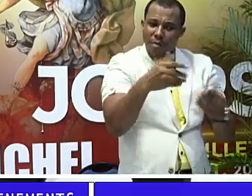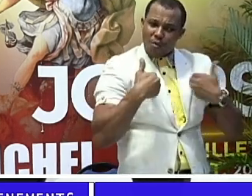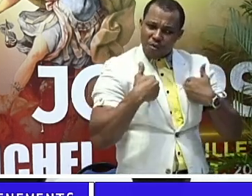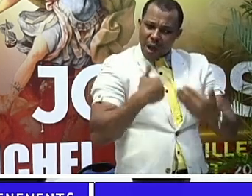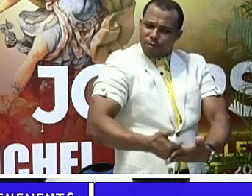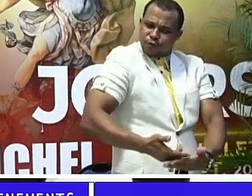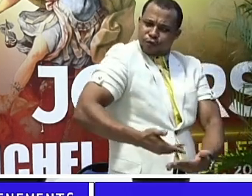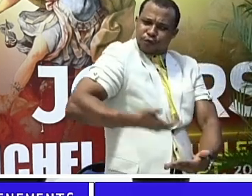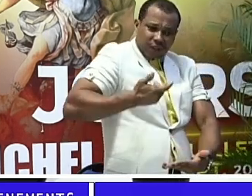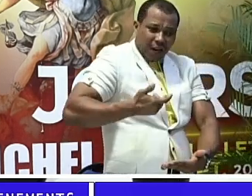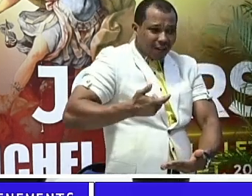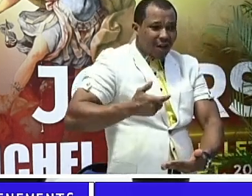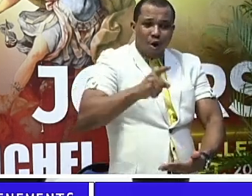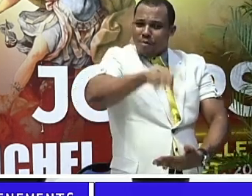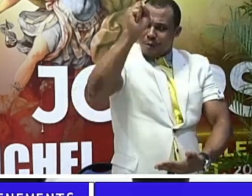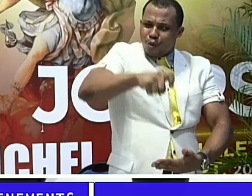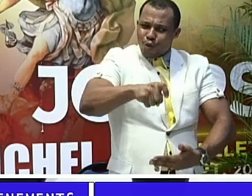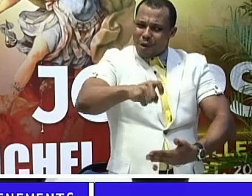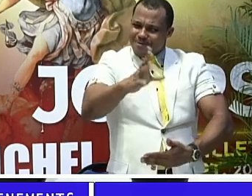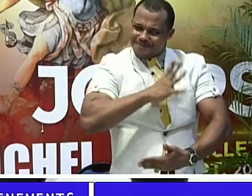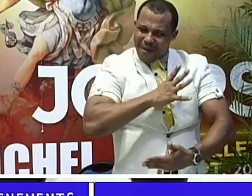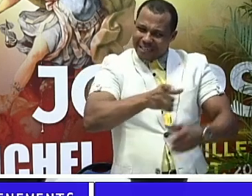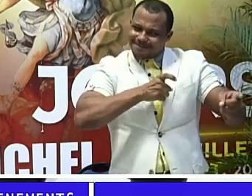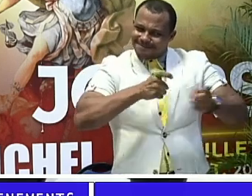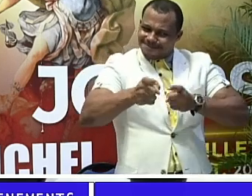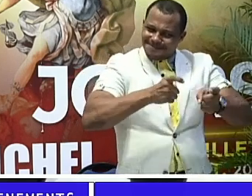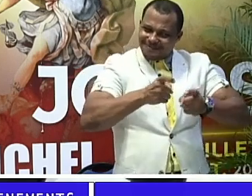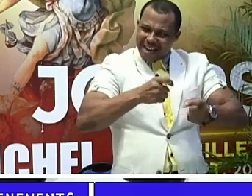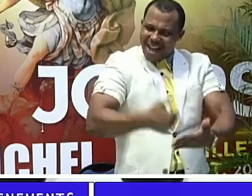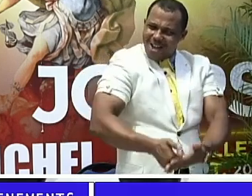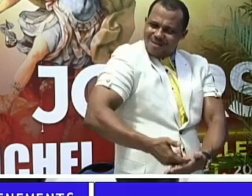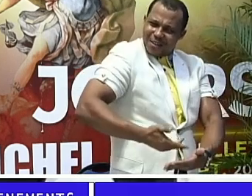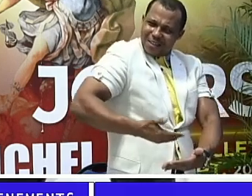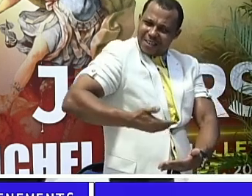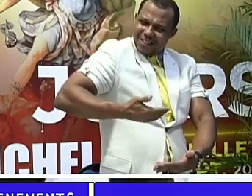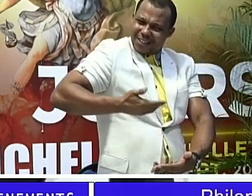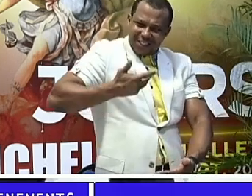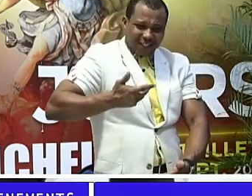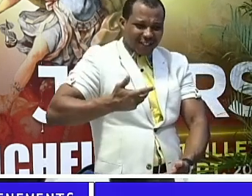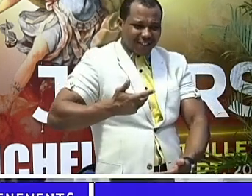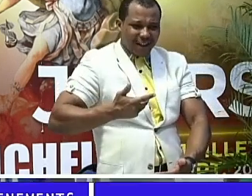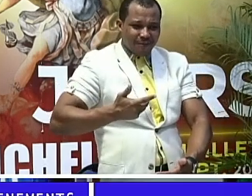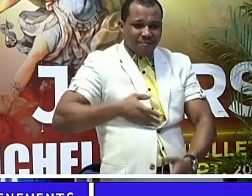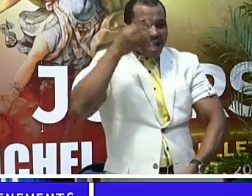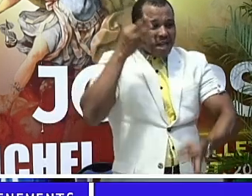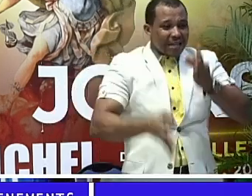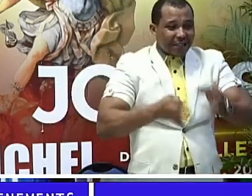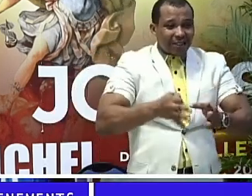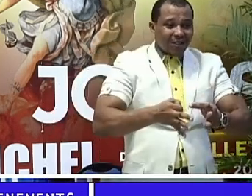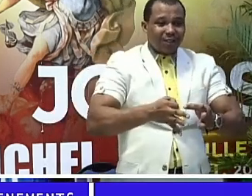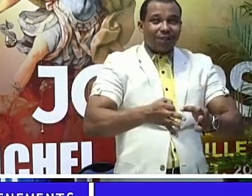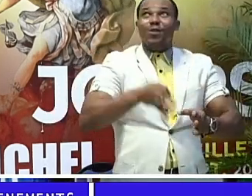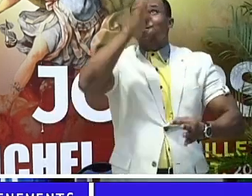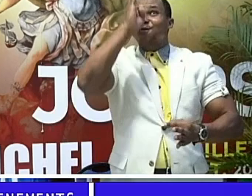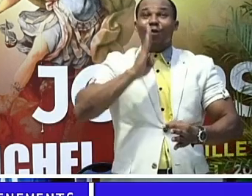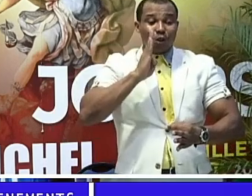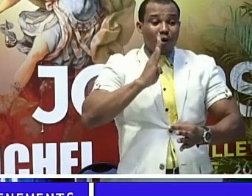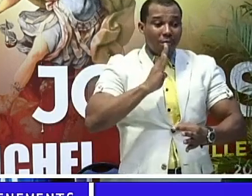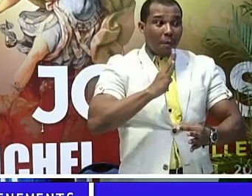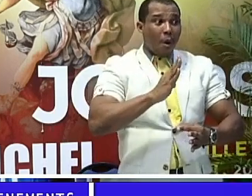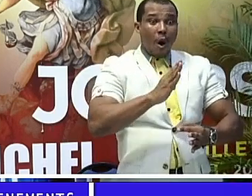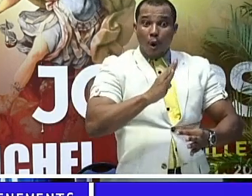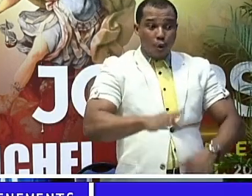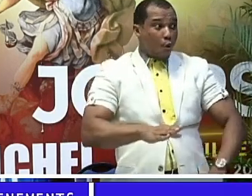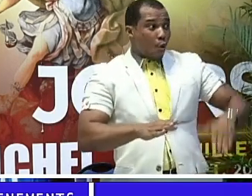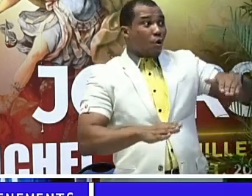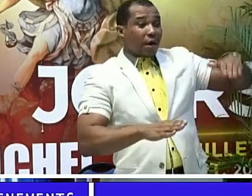à zéro. Et c'est pour ça, si bon Dieu fait ou lever maman qui ton petit centième terre sous pour, c'est